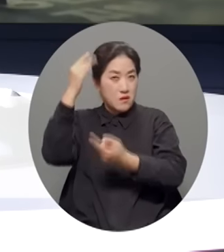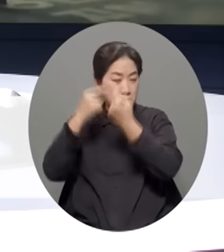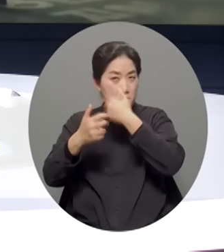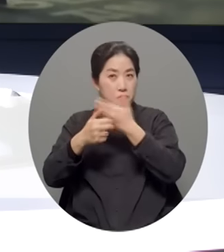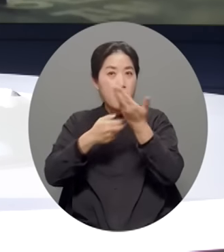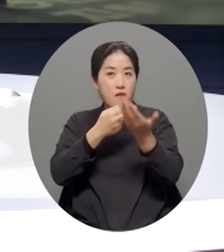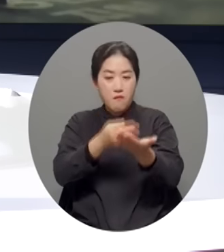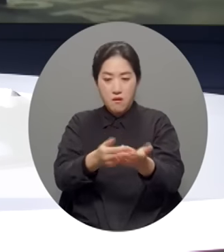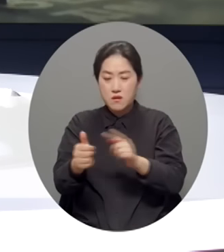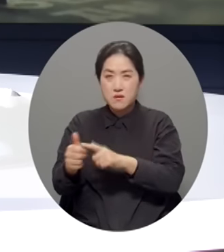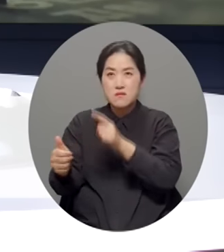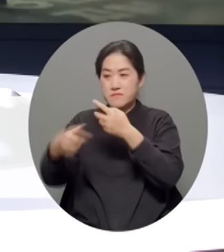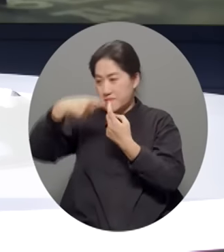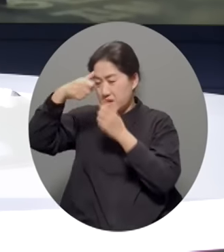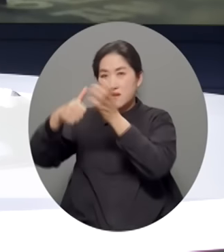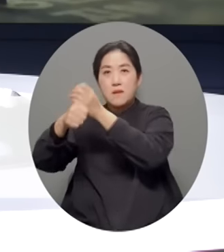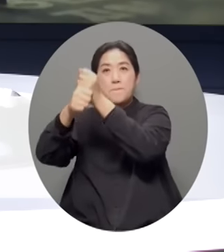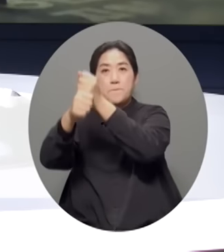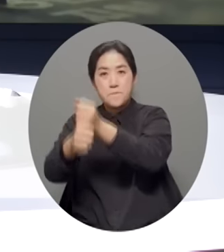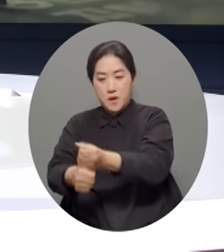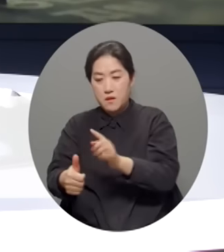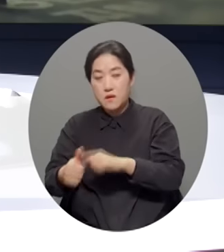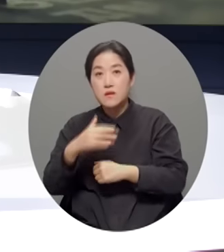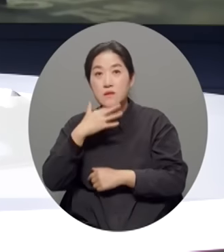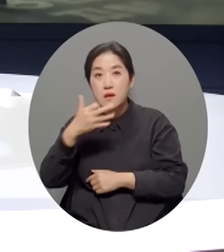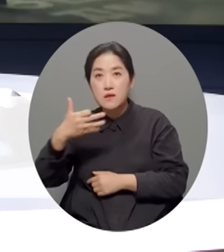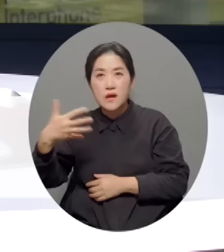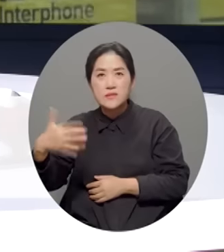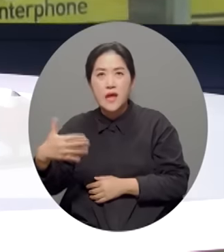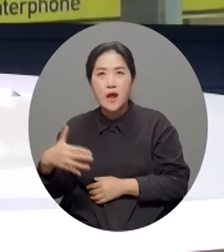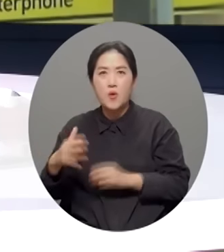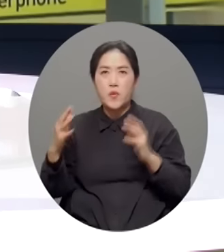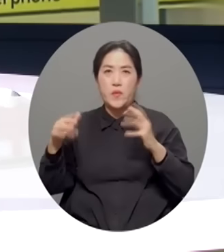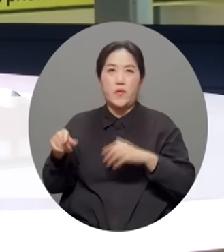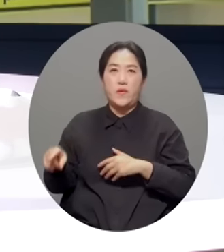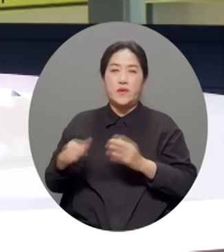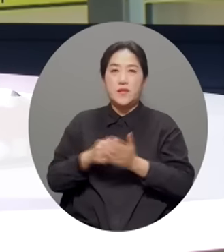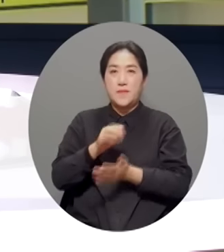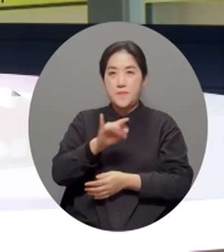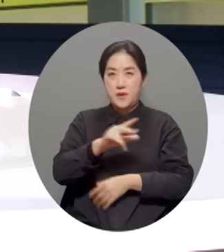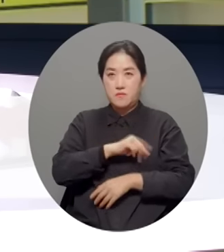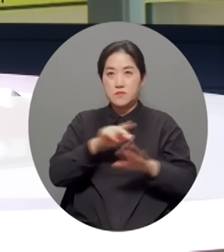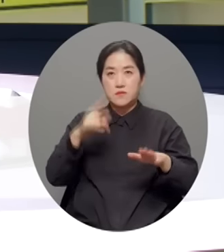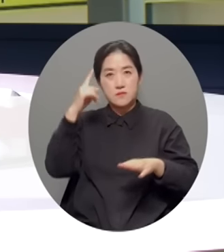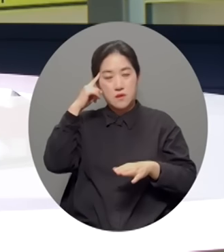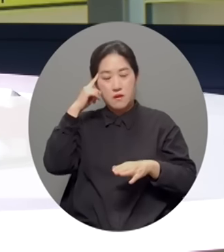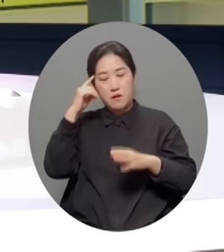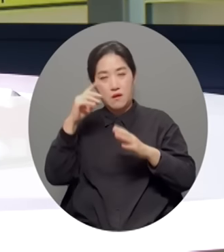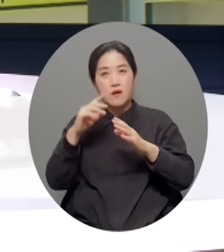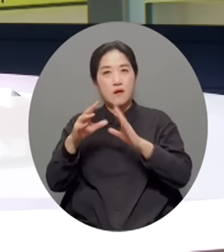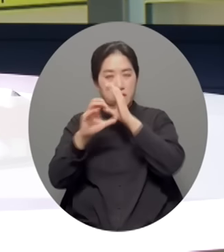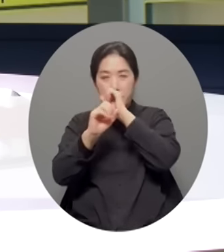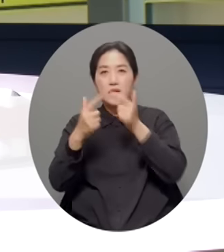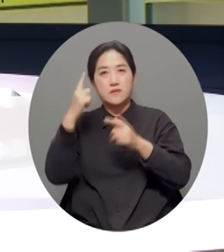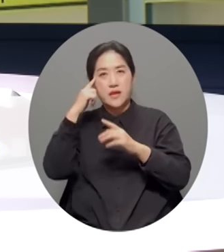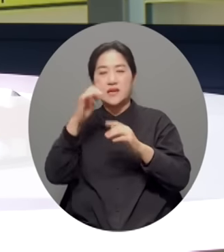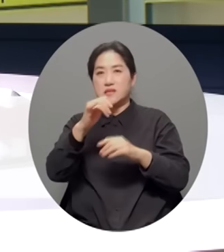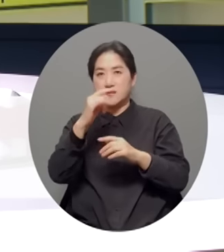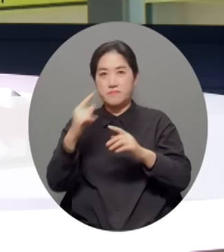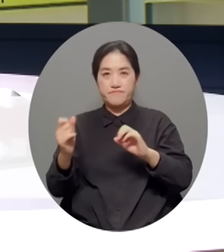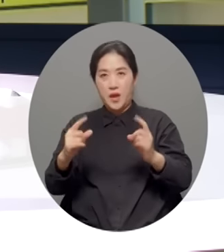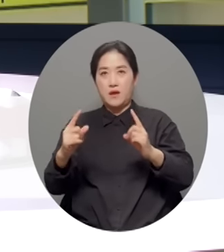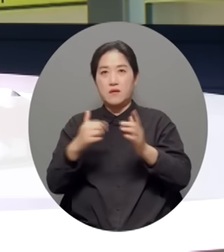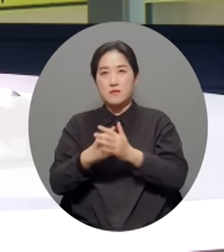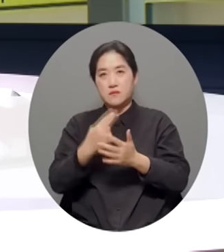피의자는 현행범 체포됐는데 미성년자로 확인됐습니다 대의원은 현재 의식이 있으며 생명의 지장은 없는 것으로